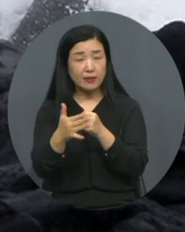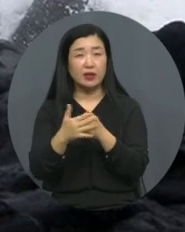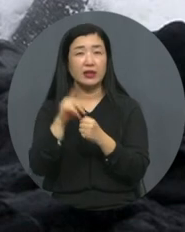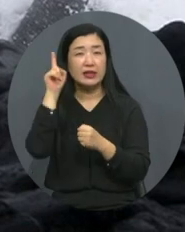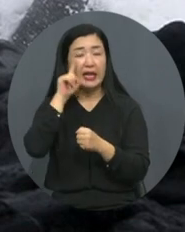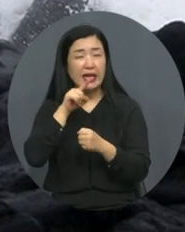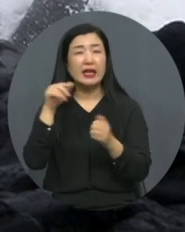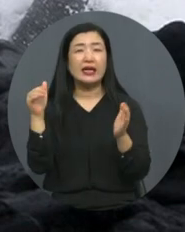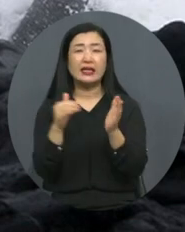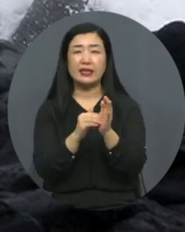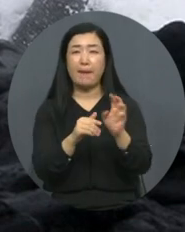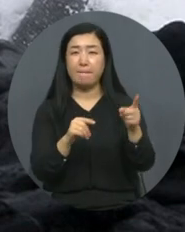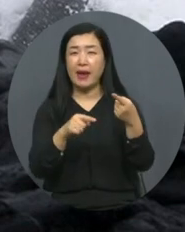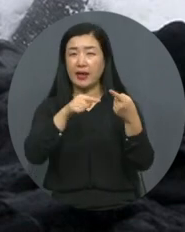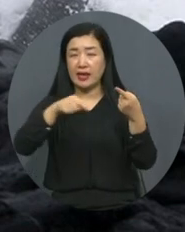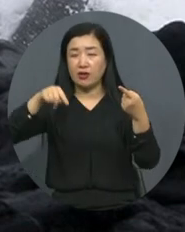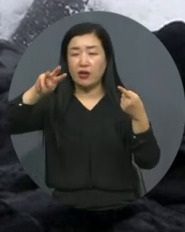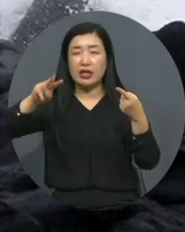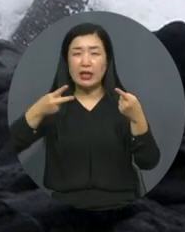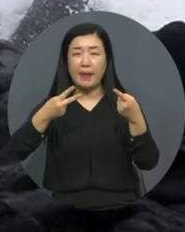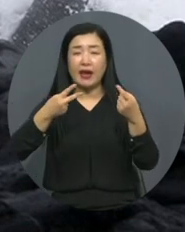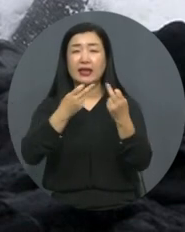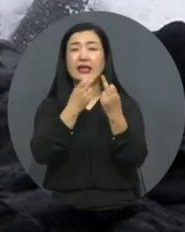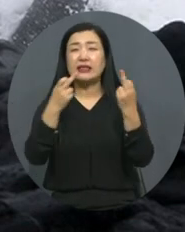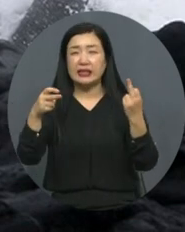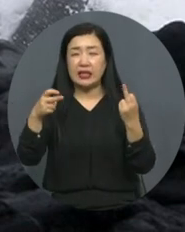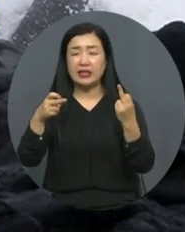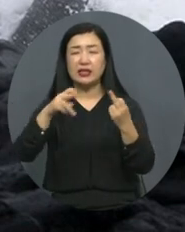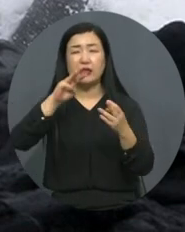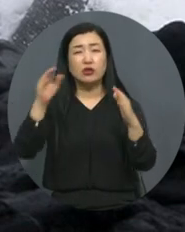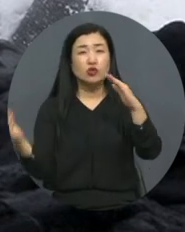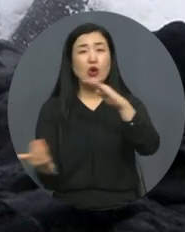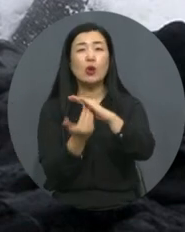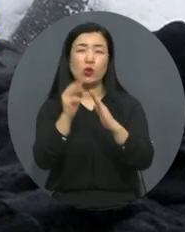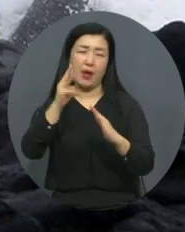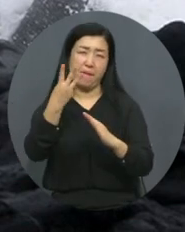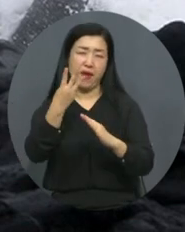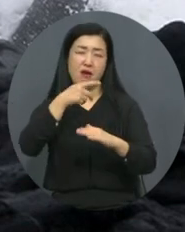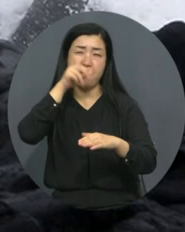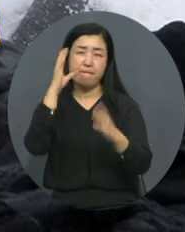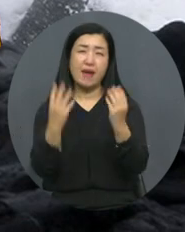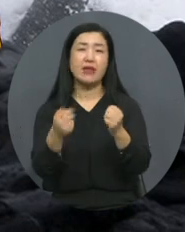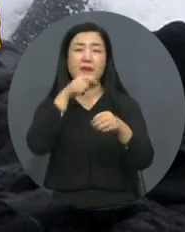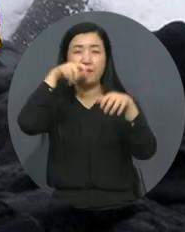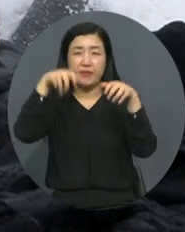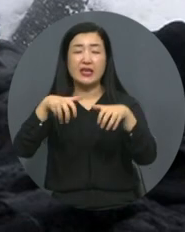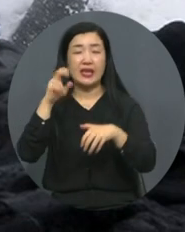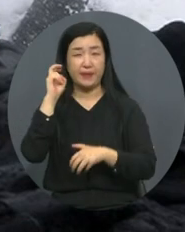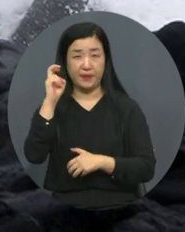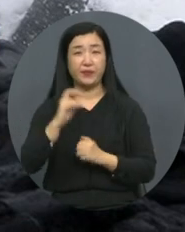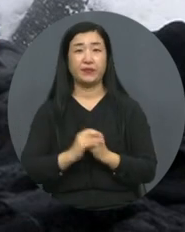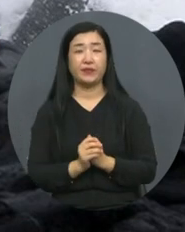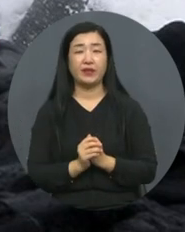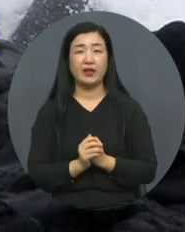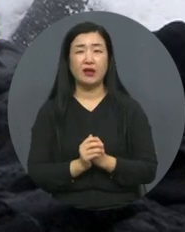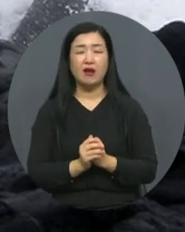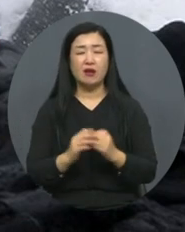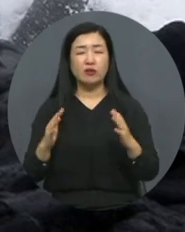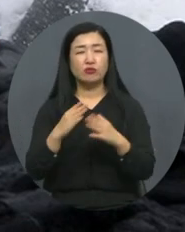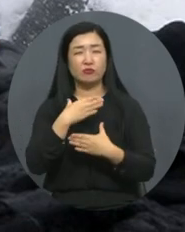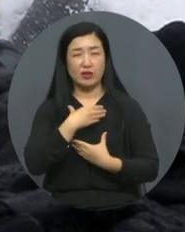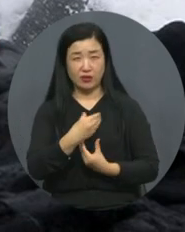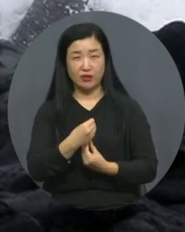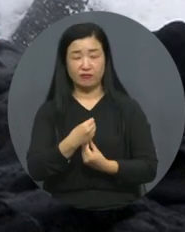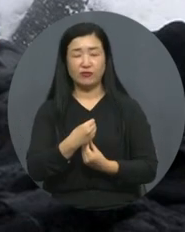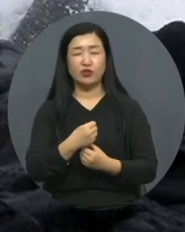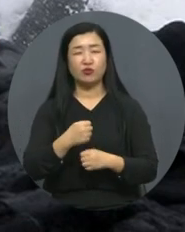내일까지 100에서 200mm 제조 산지에는 300mm 이상의 많은 비가 내리겠습니다 시설물 피해 없도록 대비